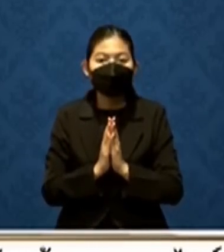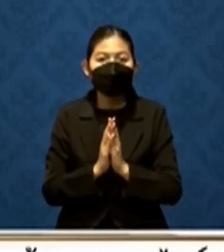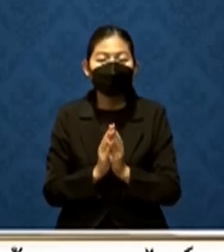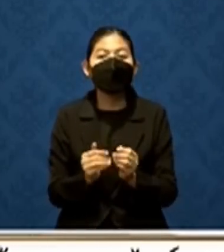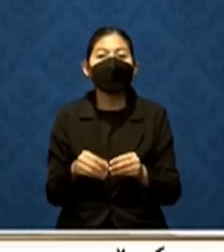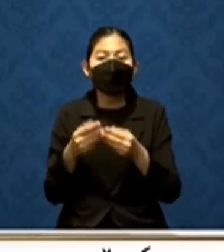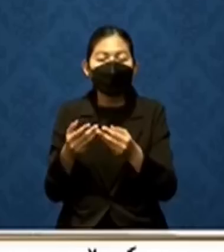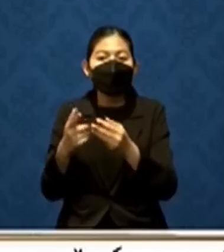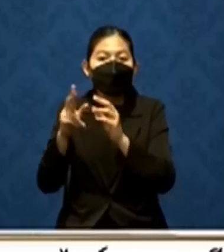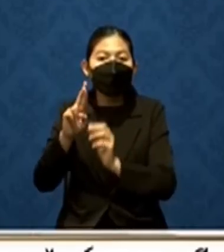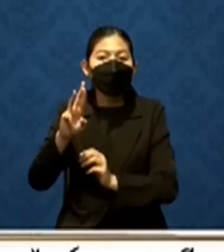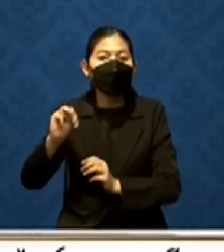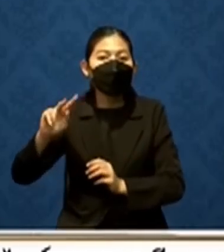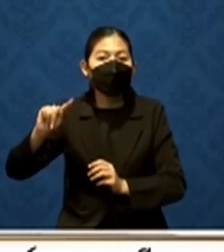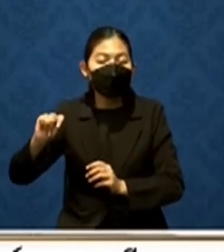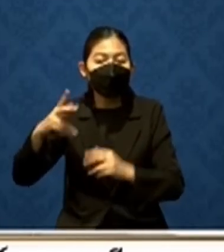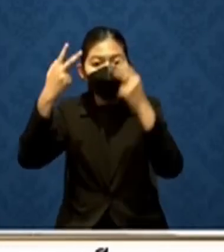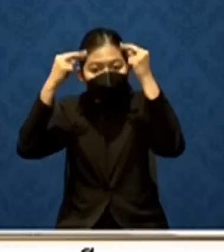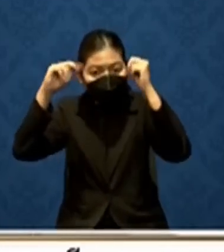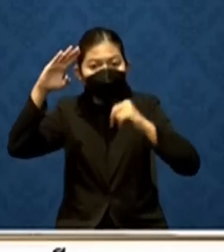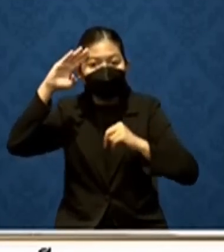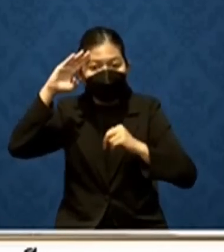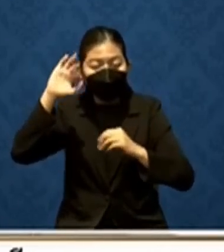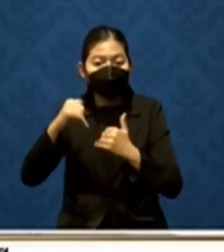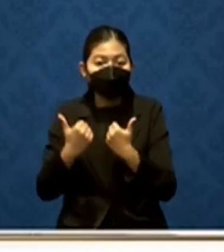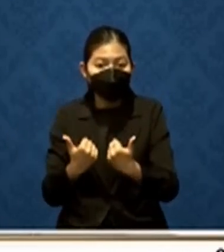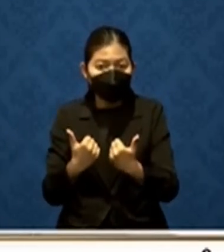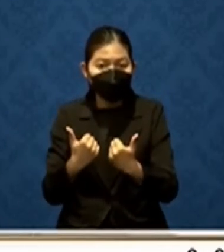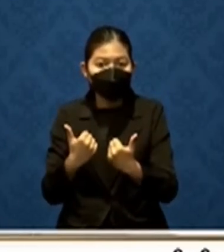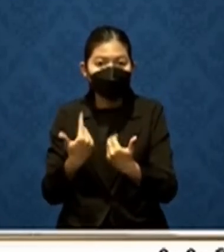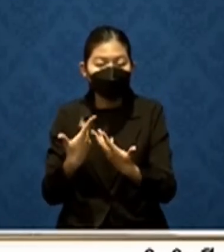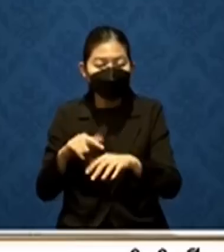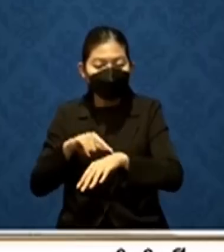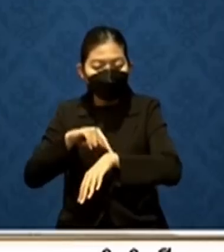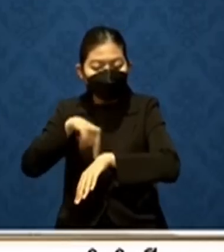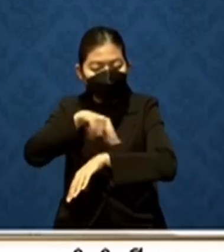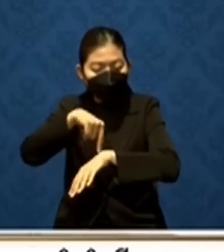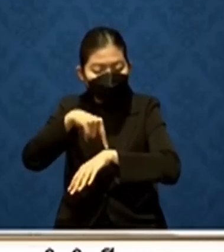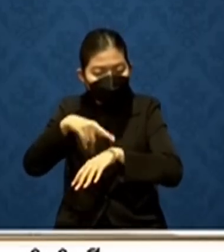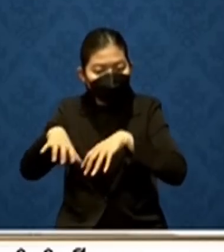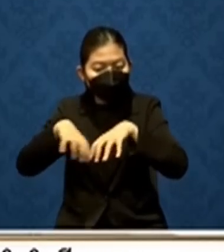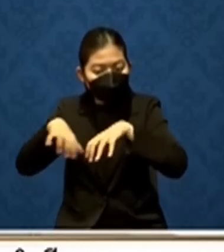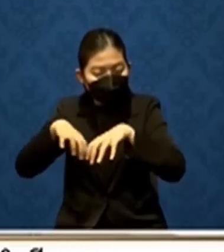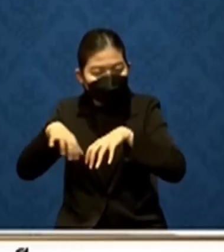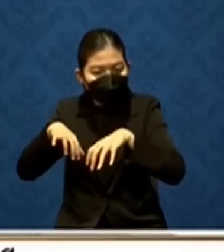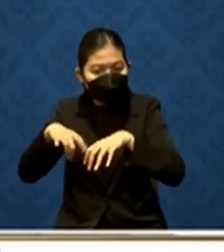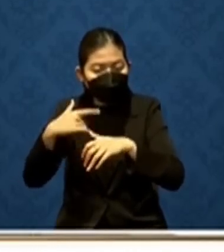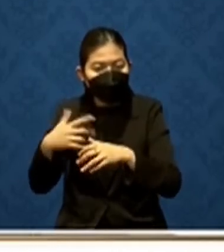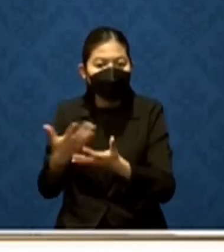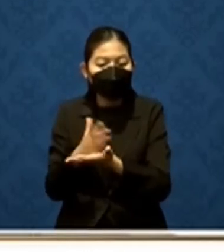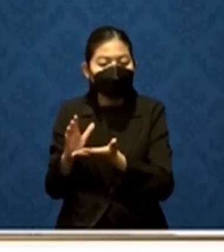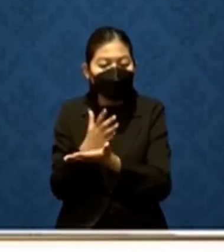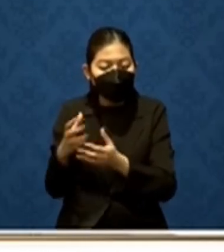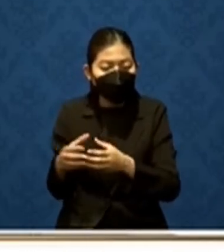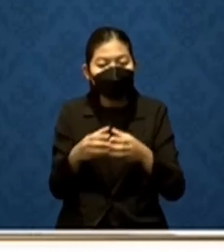ประธานไปยังคณะรัฐมนตรีท่านนายกรัฐมนตรีที่ได้กรูณาจัดเวลาให้กับและพรรคร่วมฝ่ายค้าน